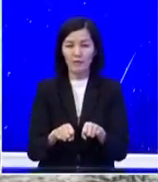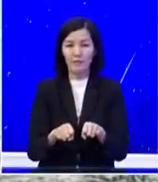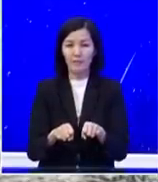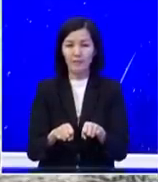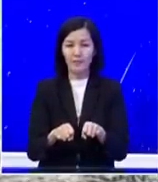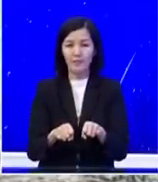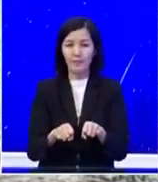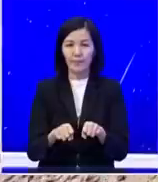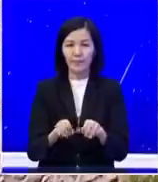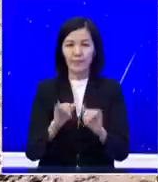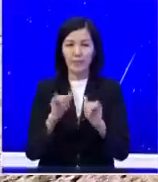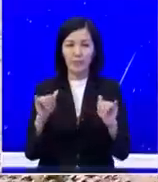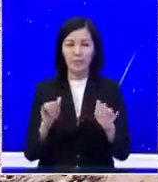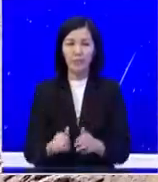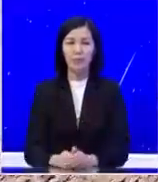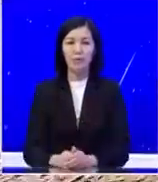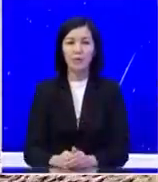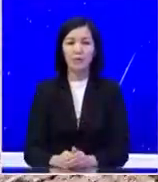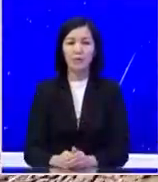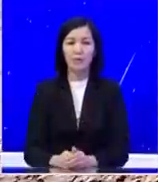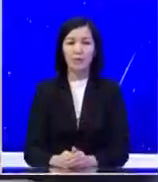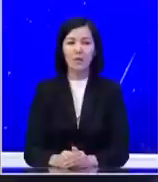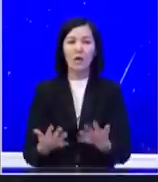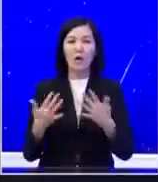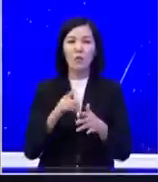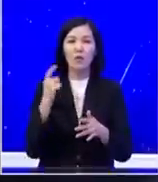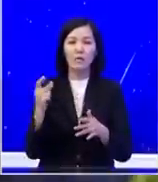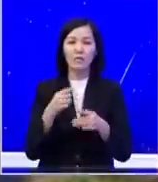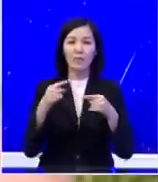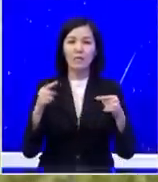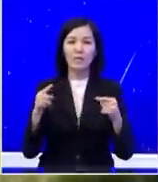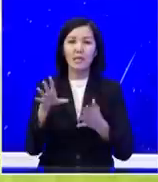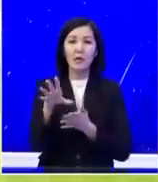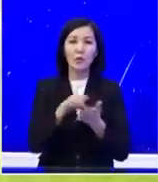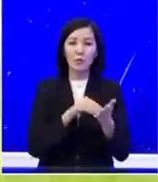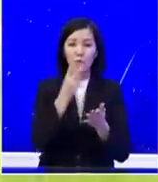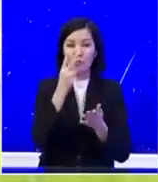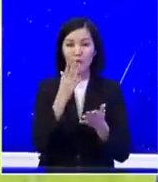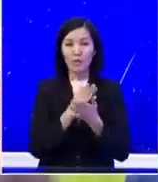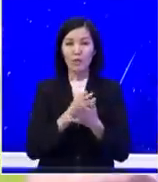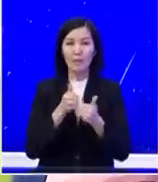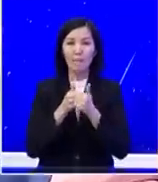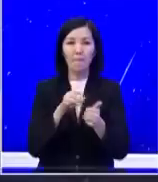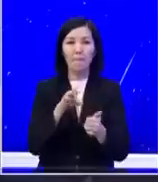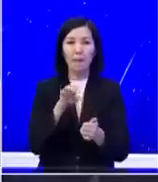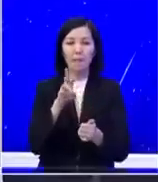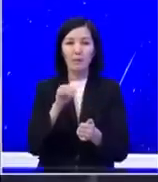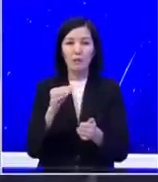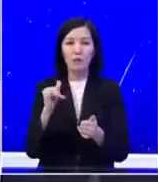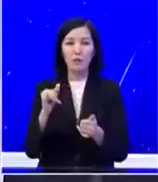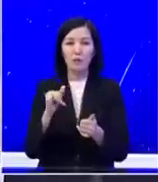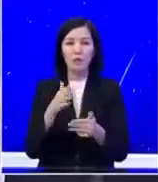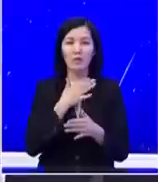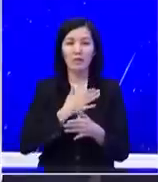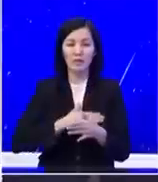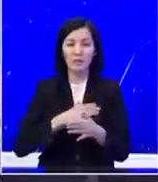қосып ары қарай дамыту. Оң істері басым облыс жұмысы өзге өңірлерге үлгі болары анық. Осылай деген үкімет басшысы жетісулықтарға